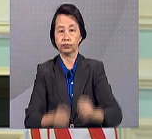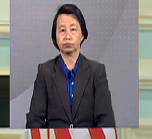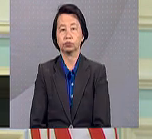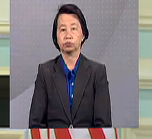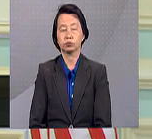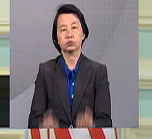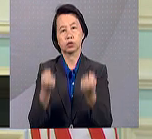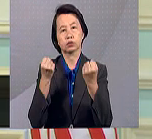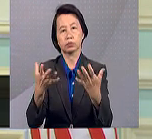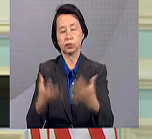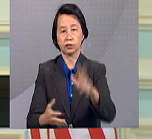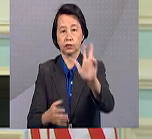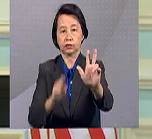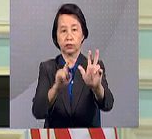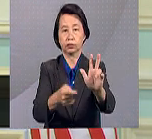Sebanyak